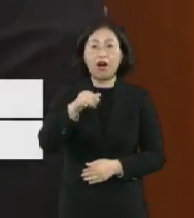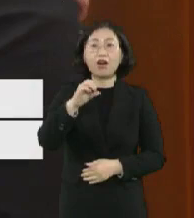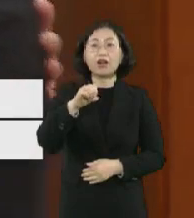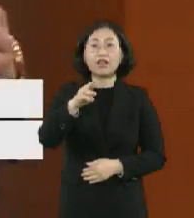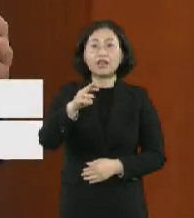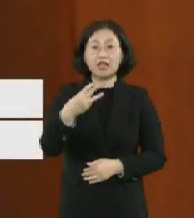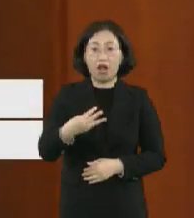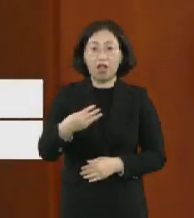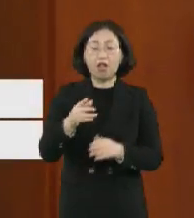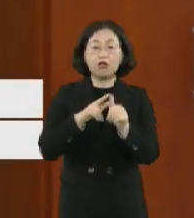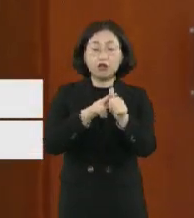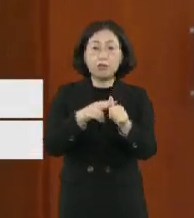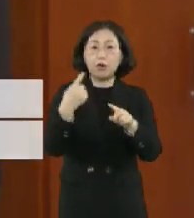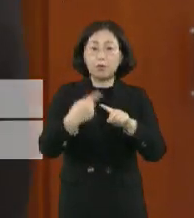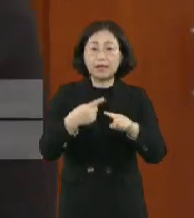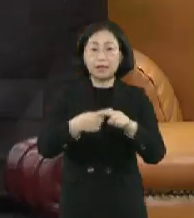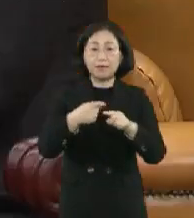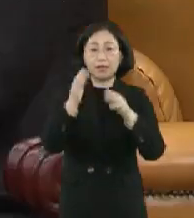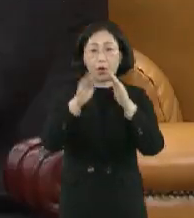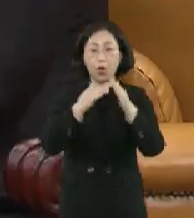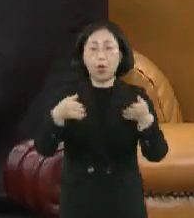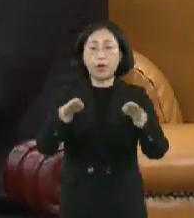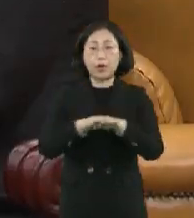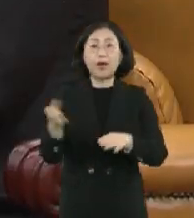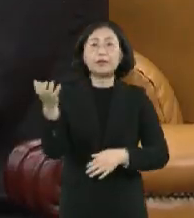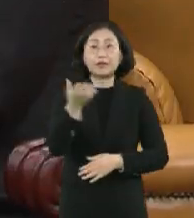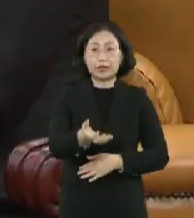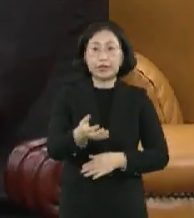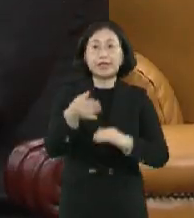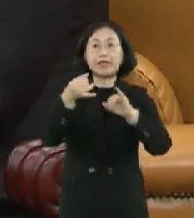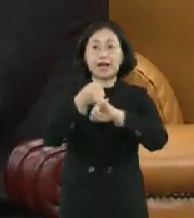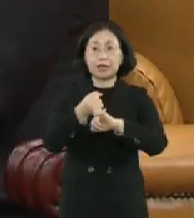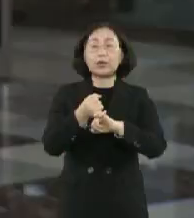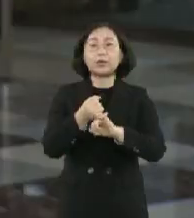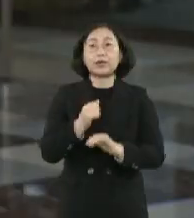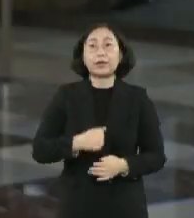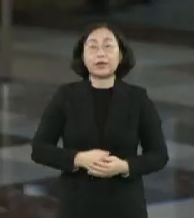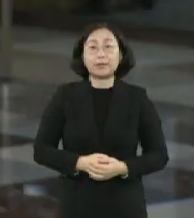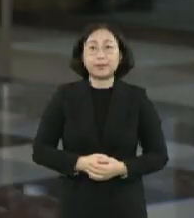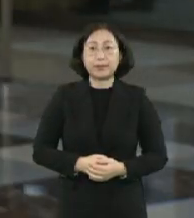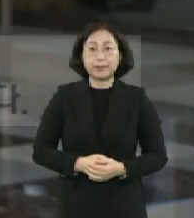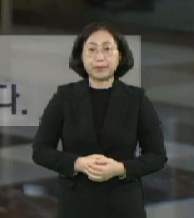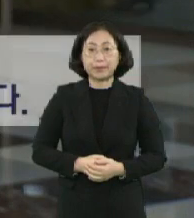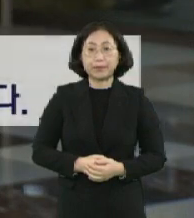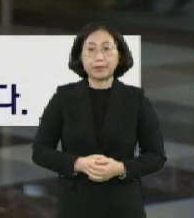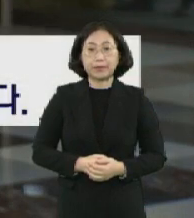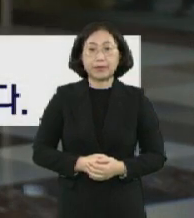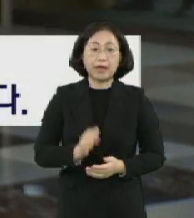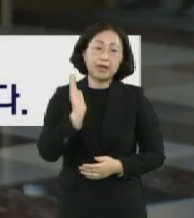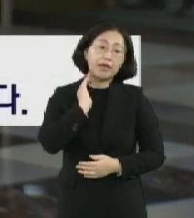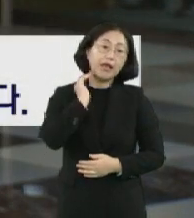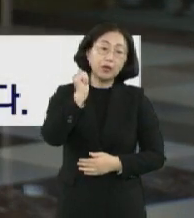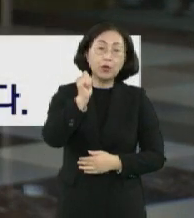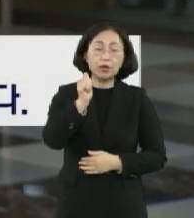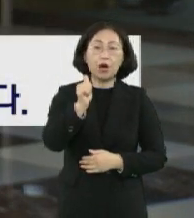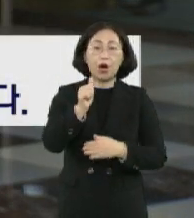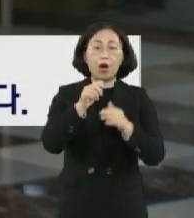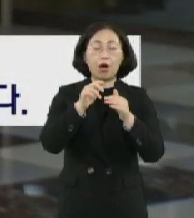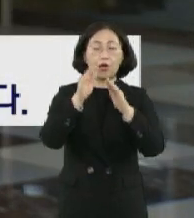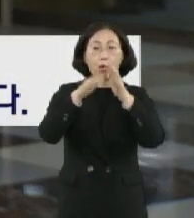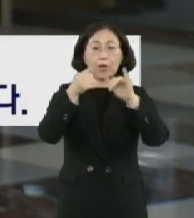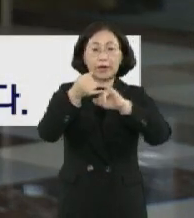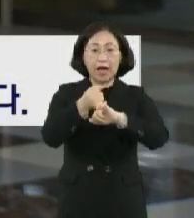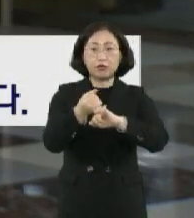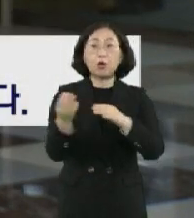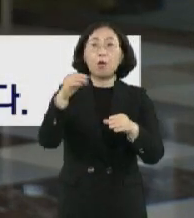대전충남 합 충전시 00 부산 이전을 현 정권의 약속한 바 있습니다 이런 것을 대선의 의 공약으로 확실하게 에